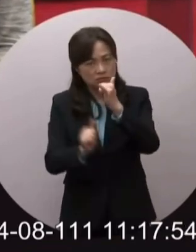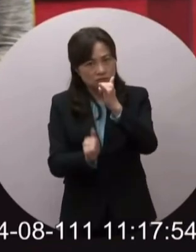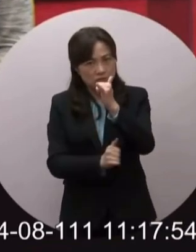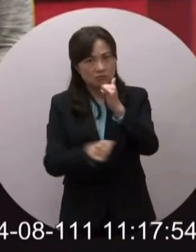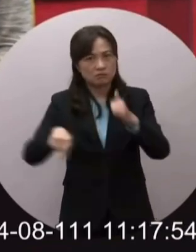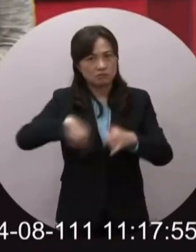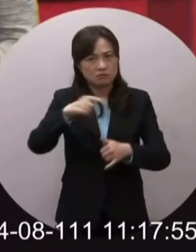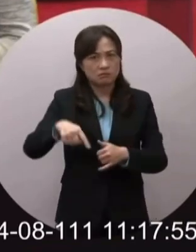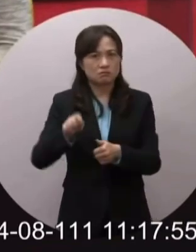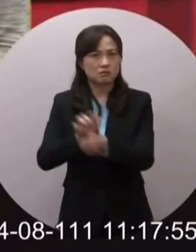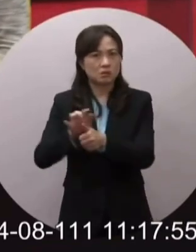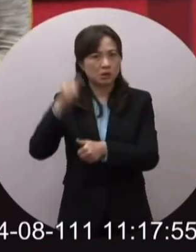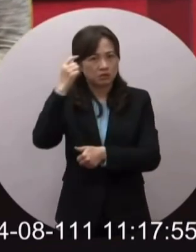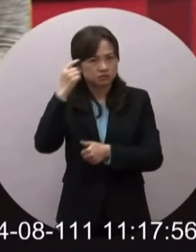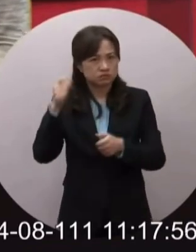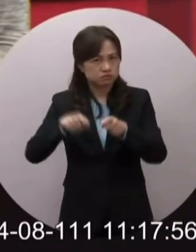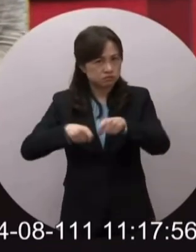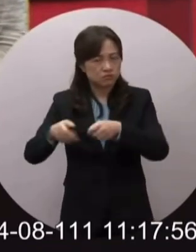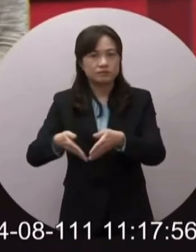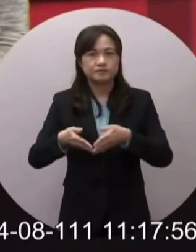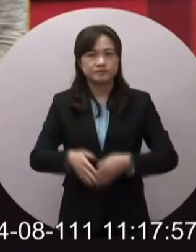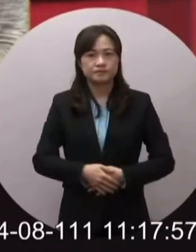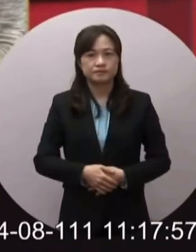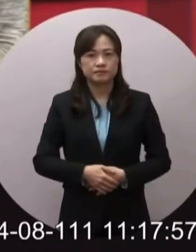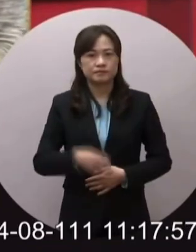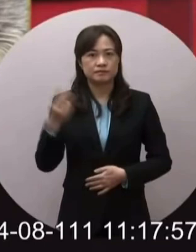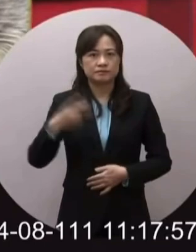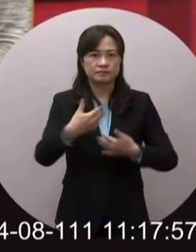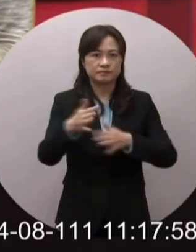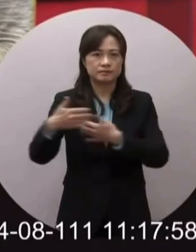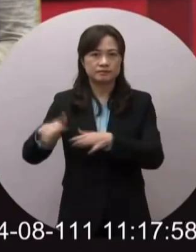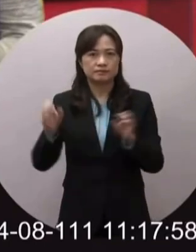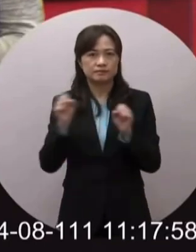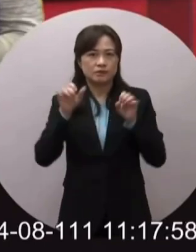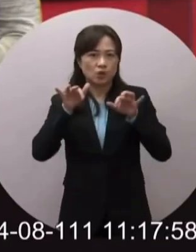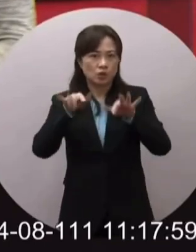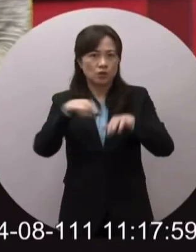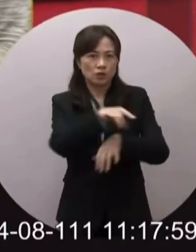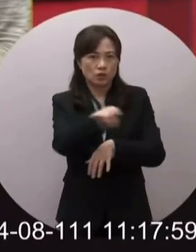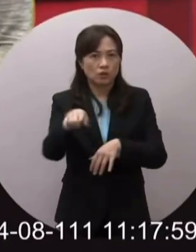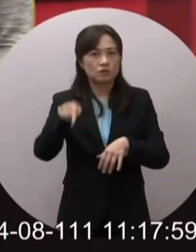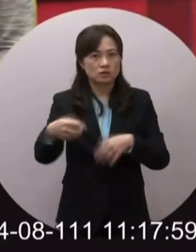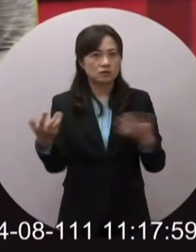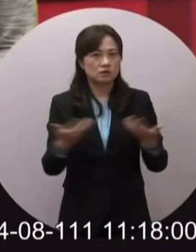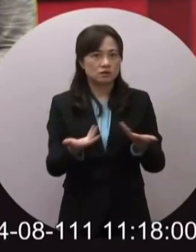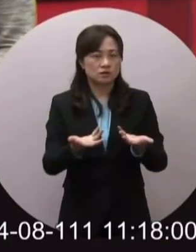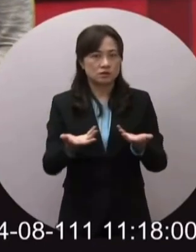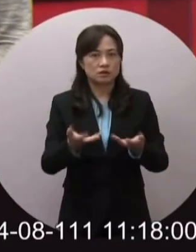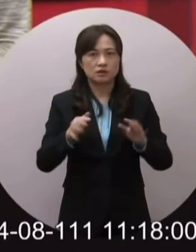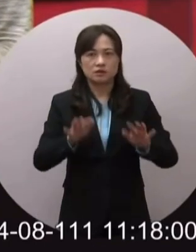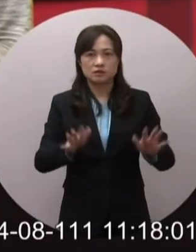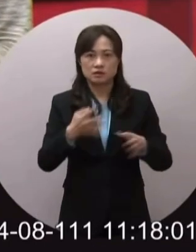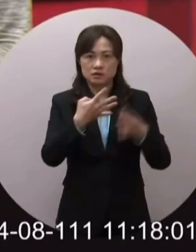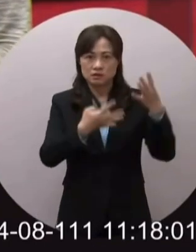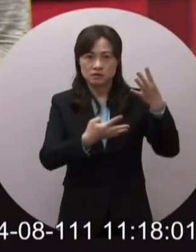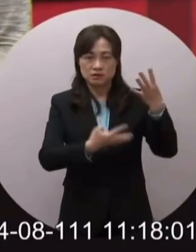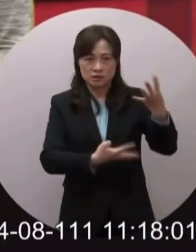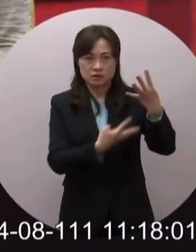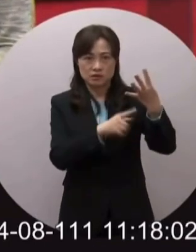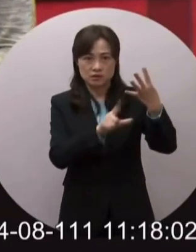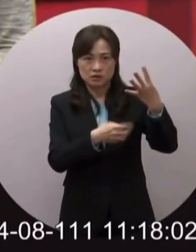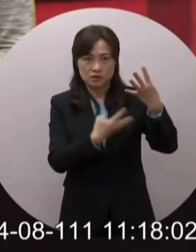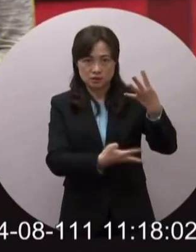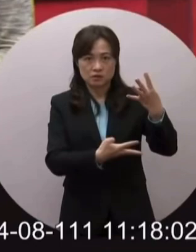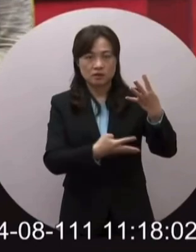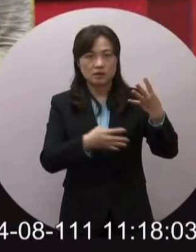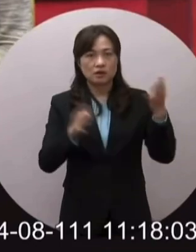思考。再来，好，我最后要问一个班班有冷气的问题啊。就院长，但你说今年儿童节呢，是谁最好的礼物就是